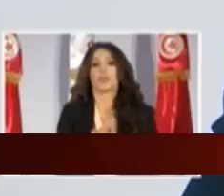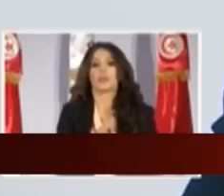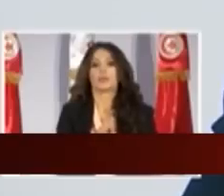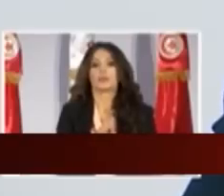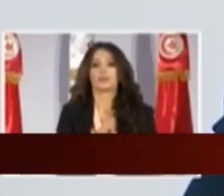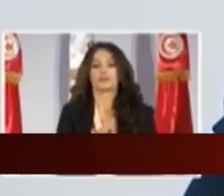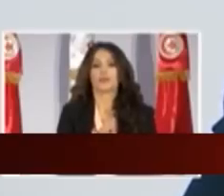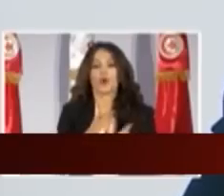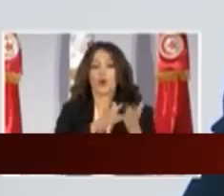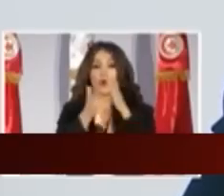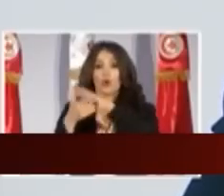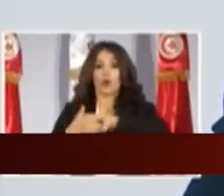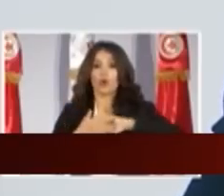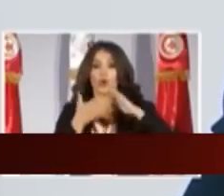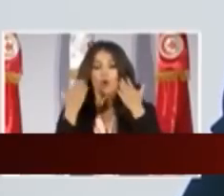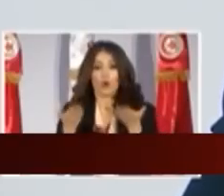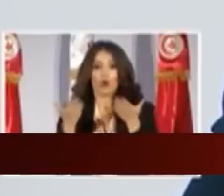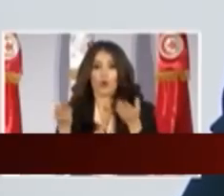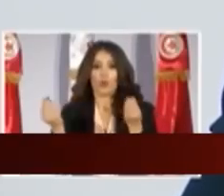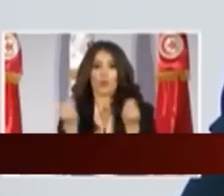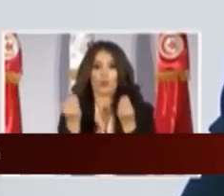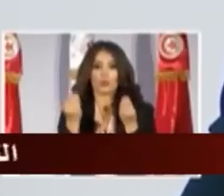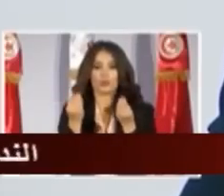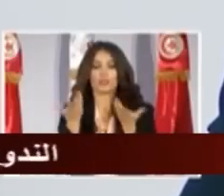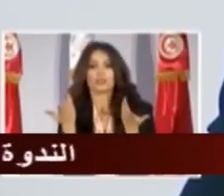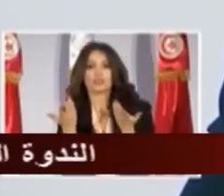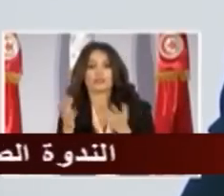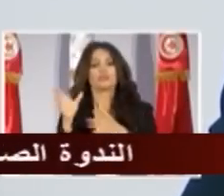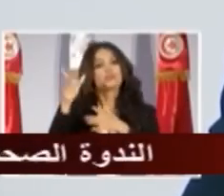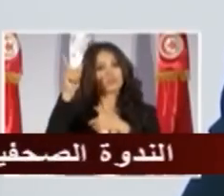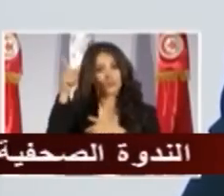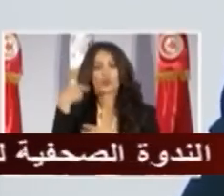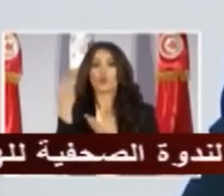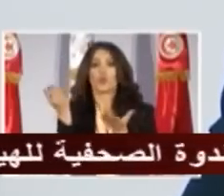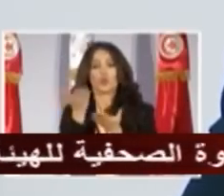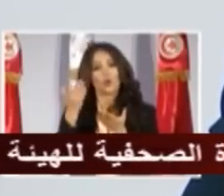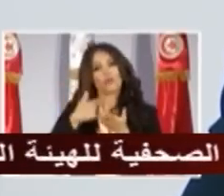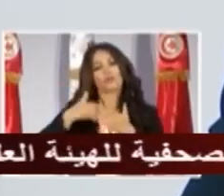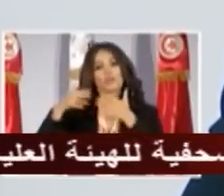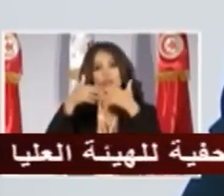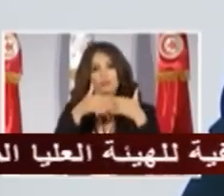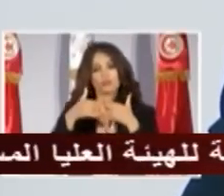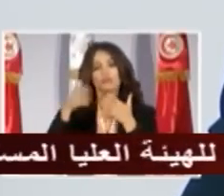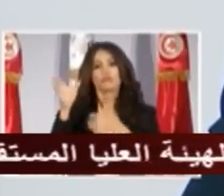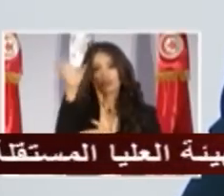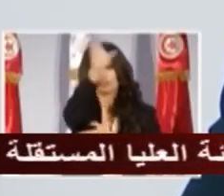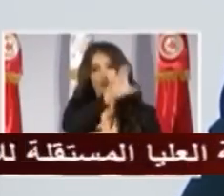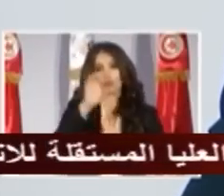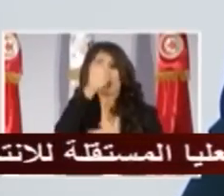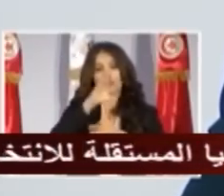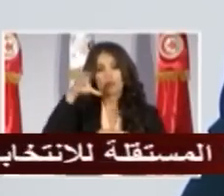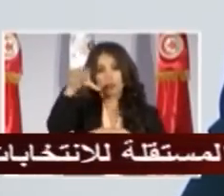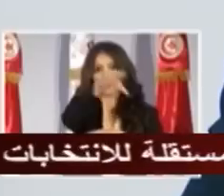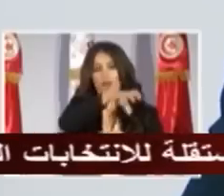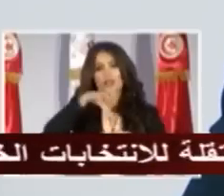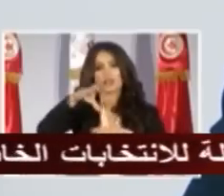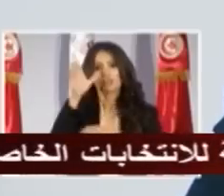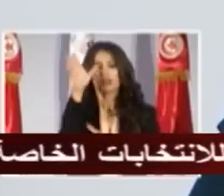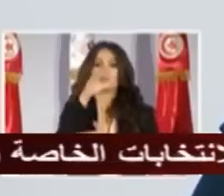كلها بالشرق الاقصى فكانت في طوكيو وسيول ثم جاكرتا